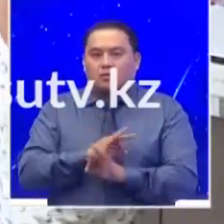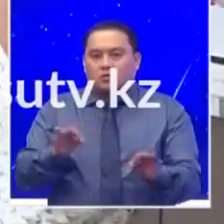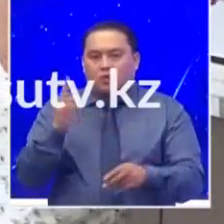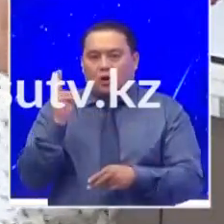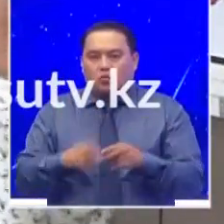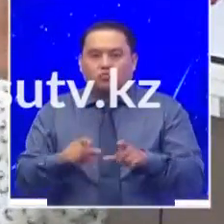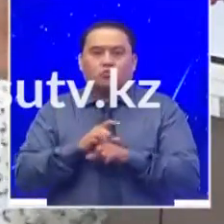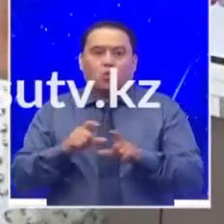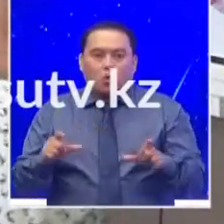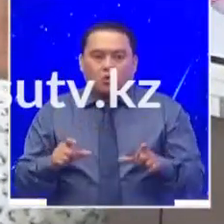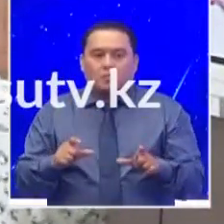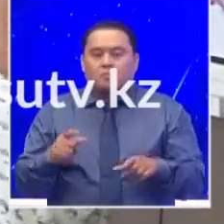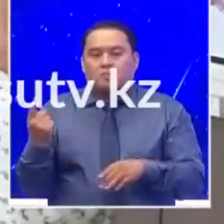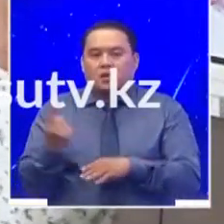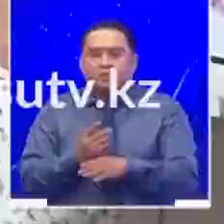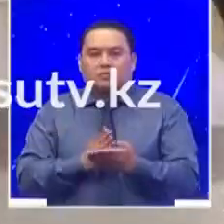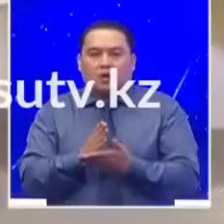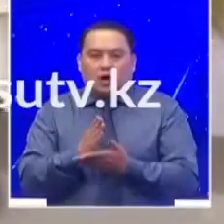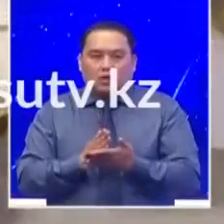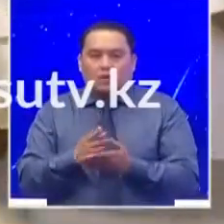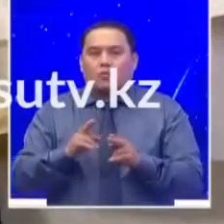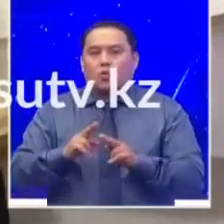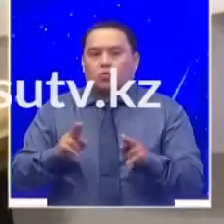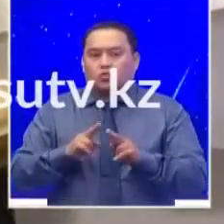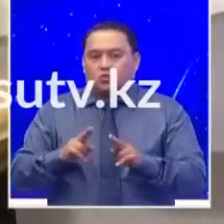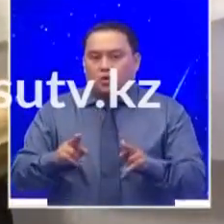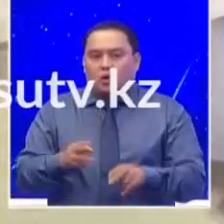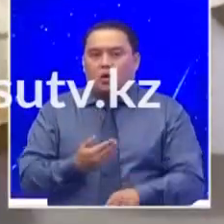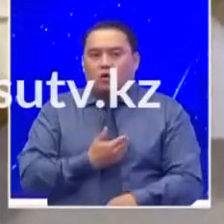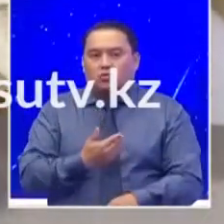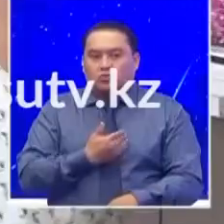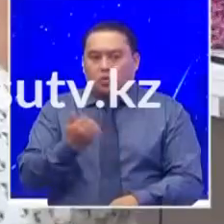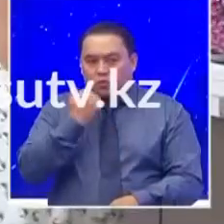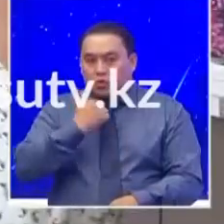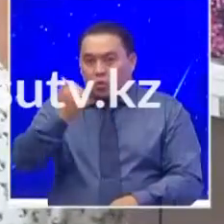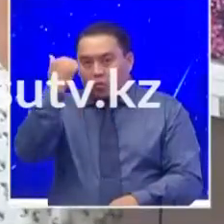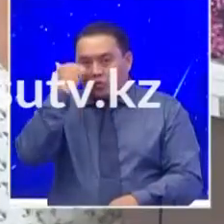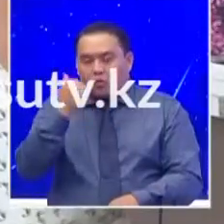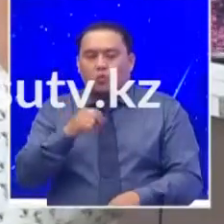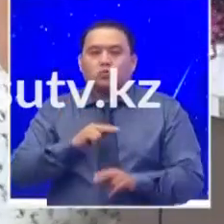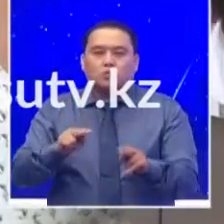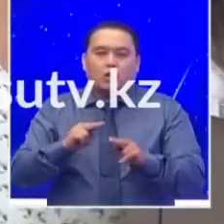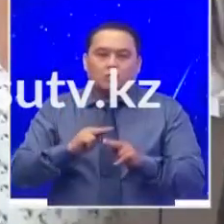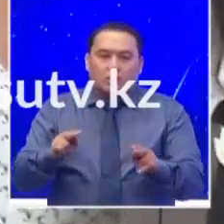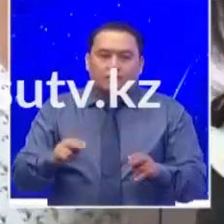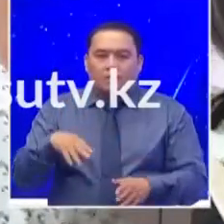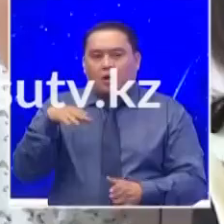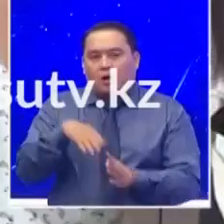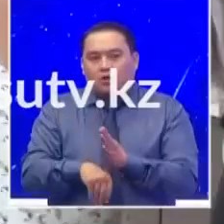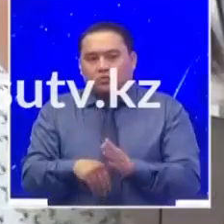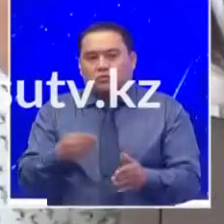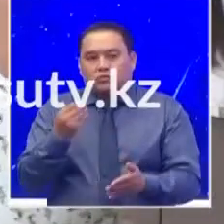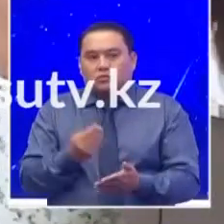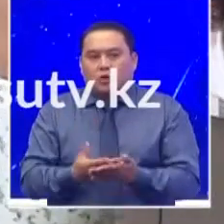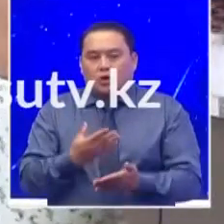окончил школу, конечно, это прежде всего заслуга наших преподавателей. Хочу выразить огромную благодарность педагогам, которые вложили в нас все